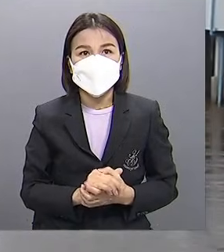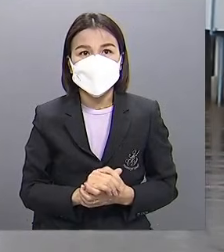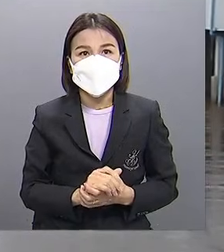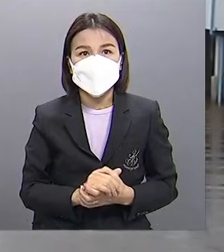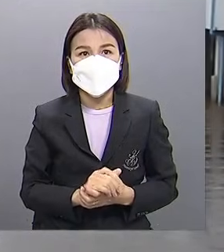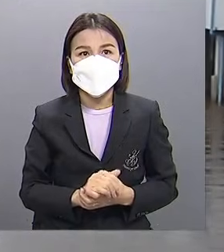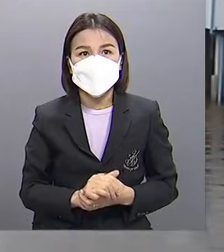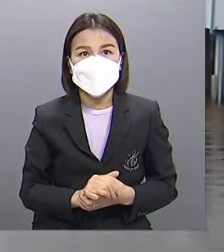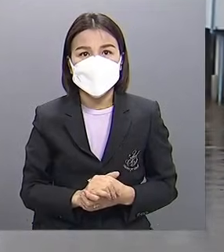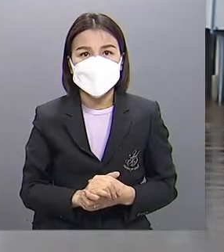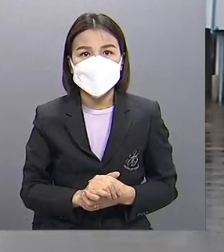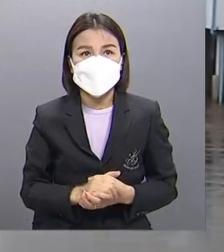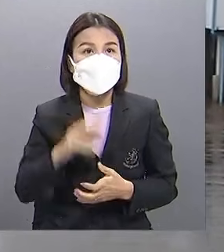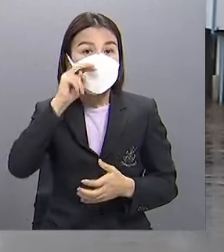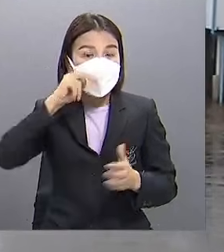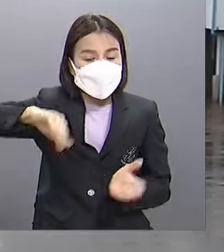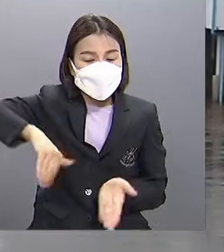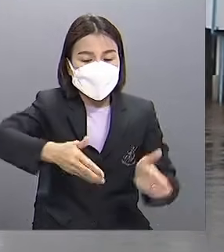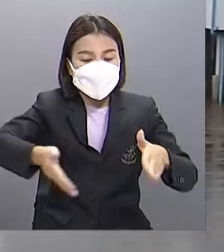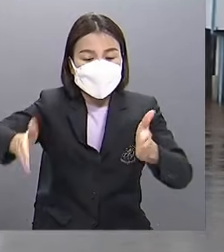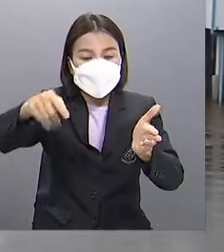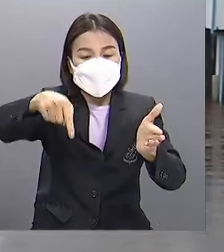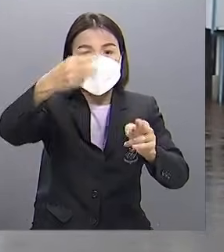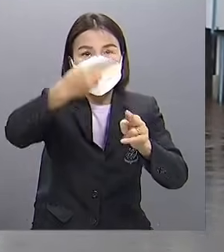แม่น้ำเมยซึ่งเป็นแม่น้ำที่กั้น